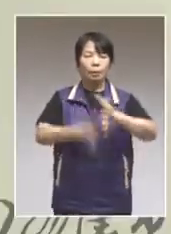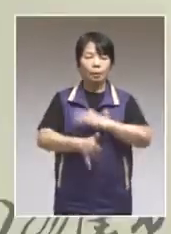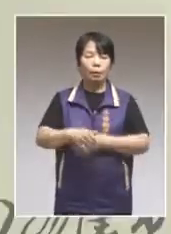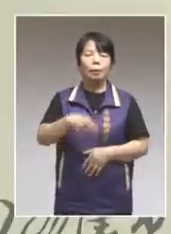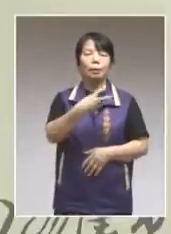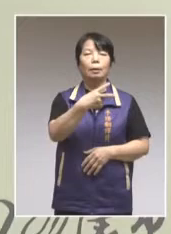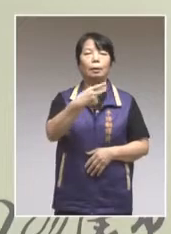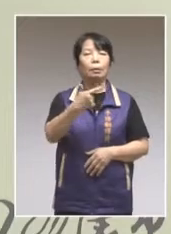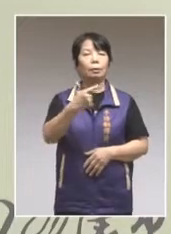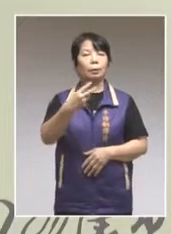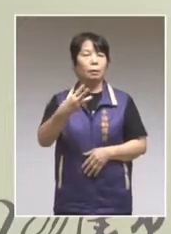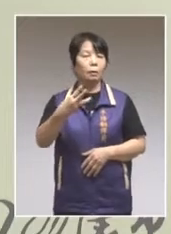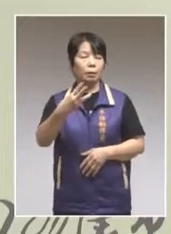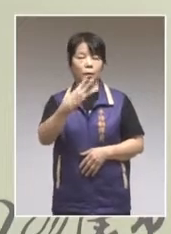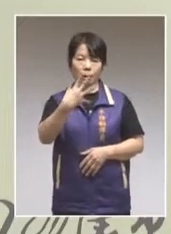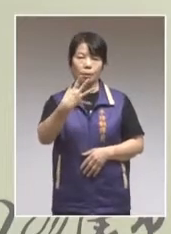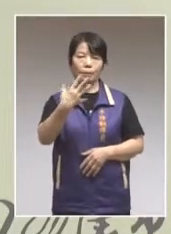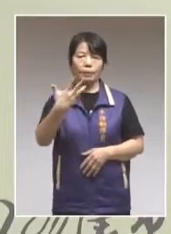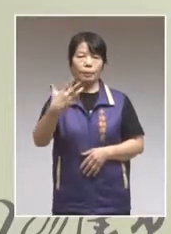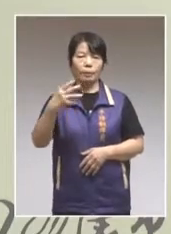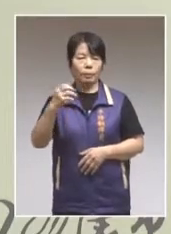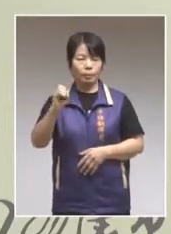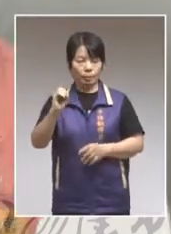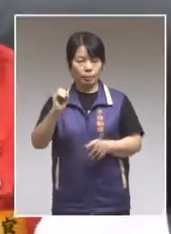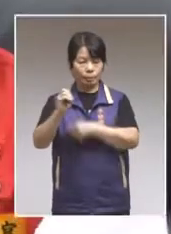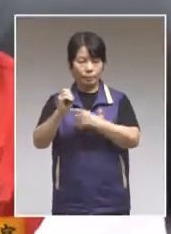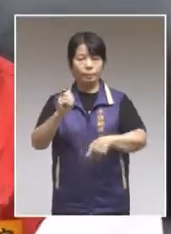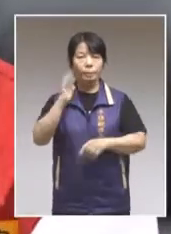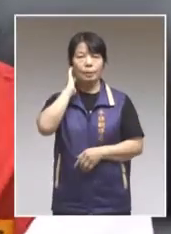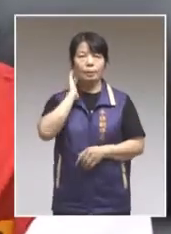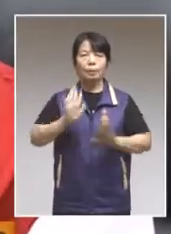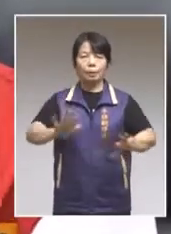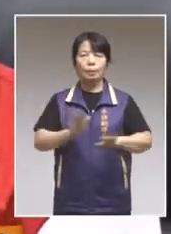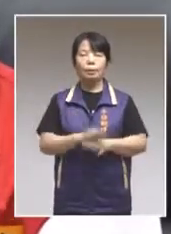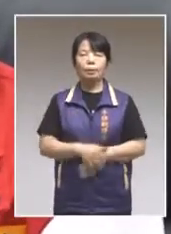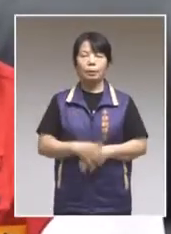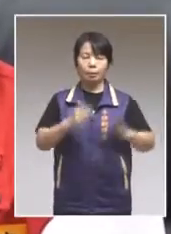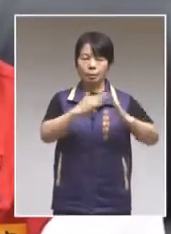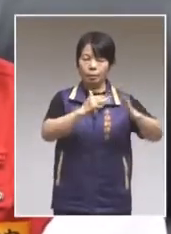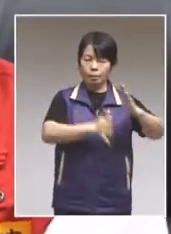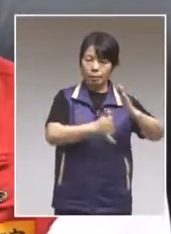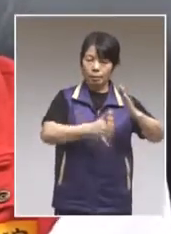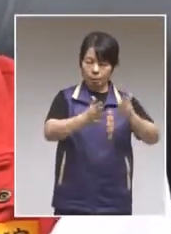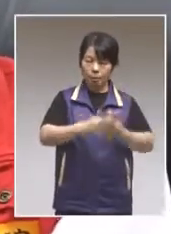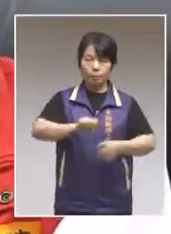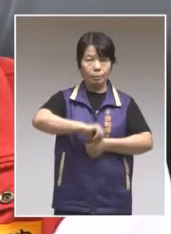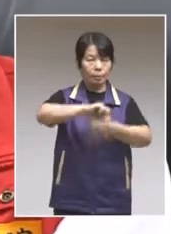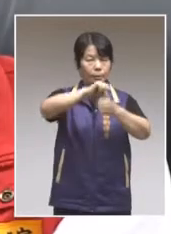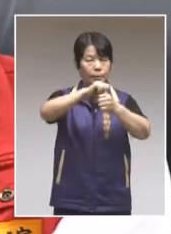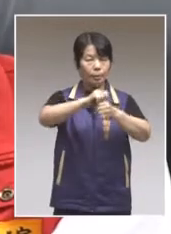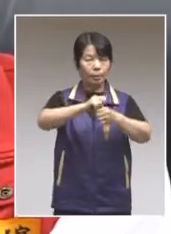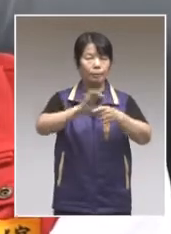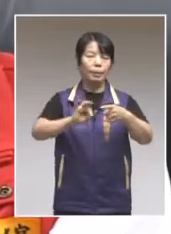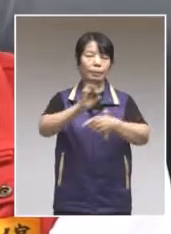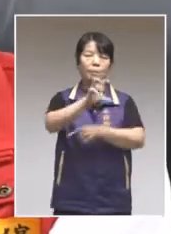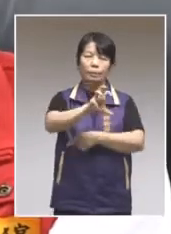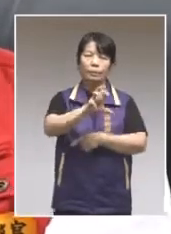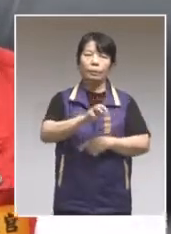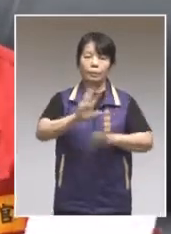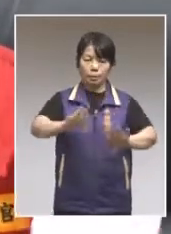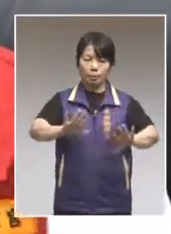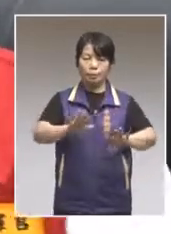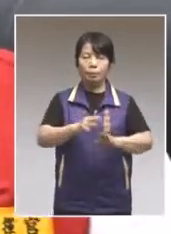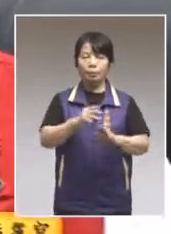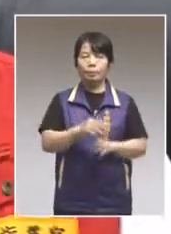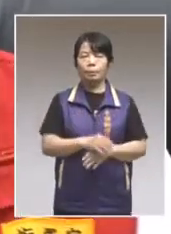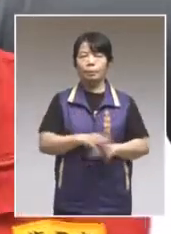2648人那假如用这个分类来看居家照护现在已经增加到80%所以这些换句话说